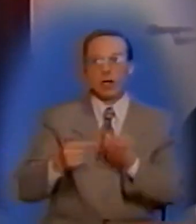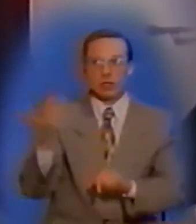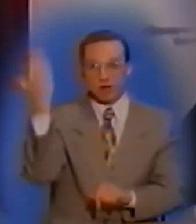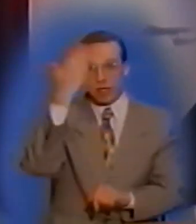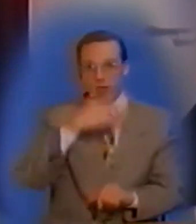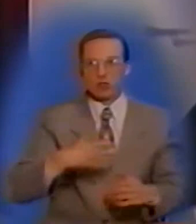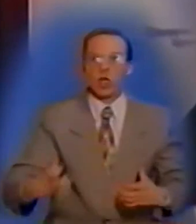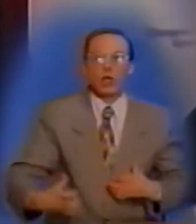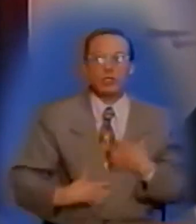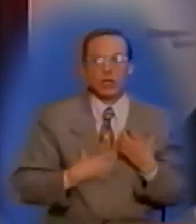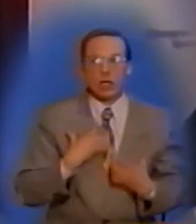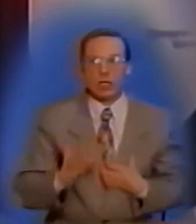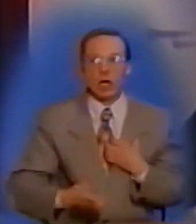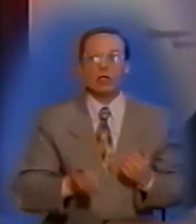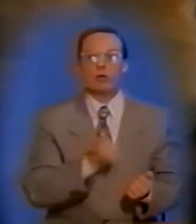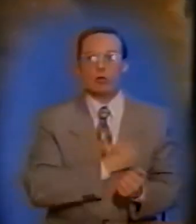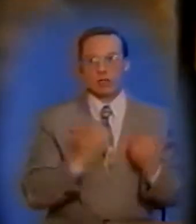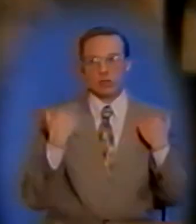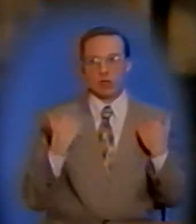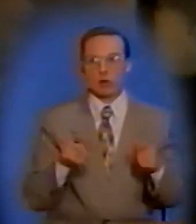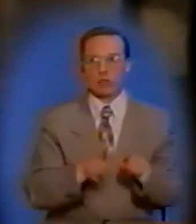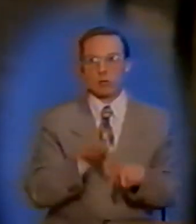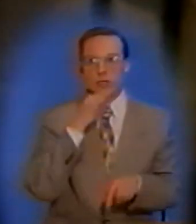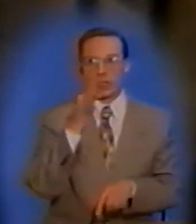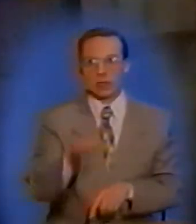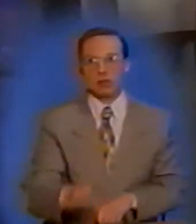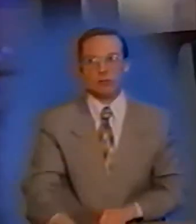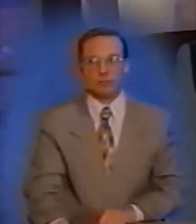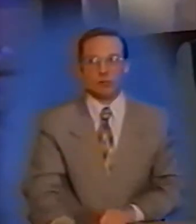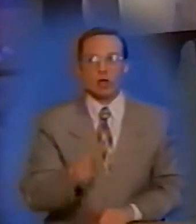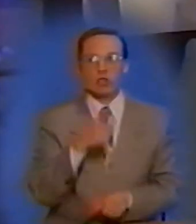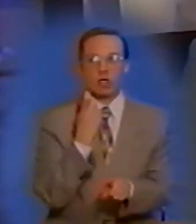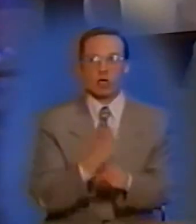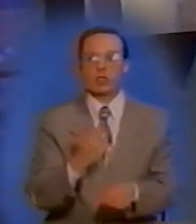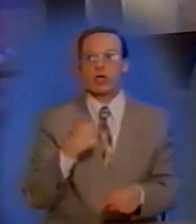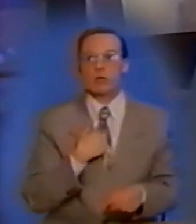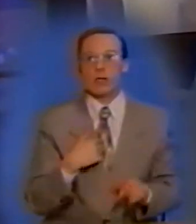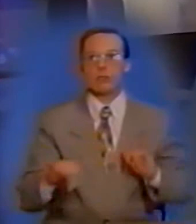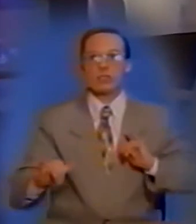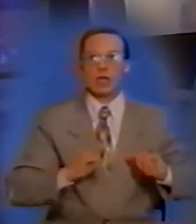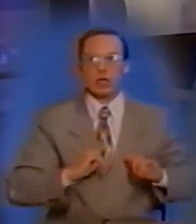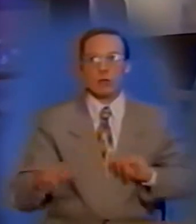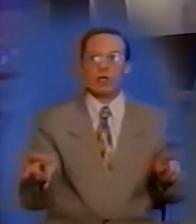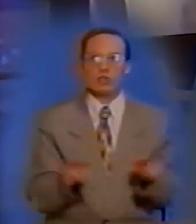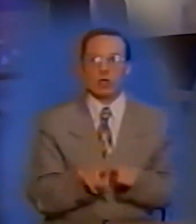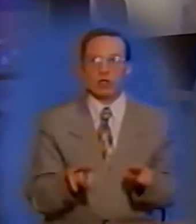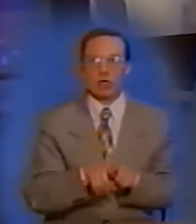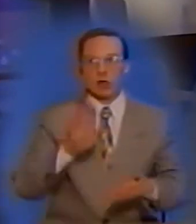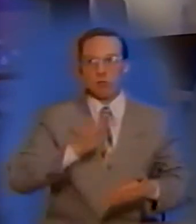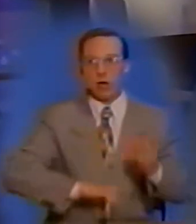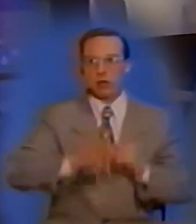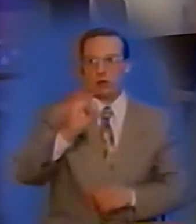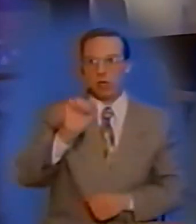isterija, reikia turėti drąsos tai pasakyti. Šį kartą ir mes pasielgėme šiek tiek be tabų.